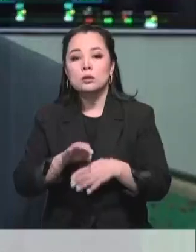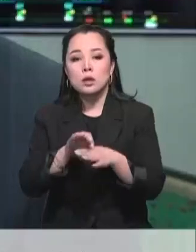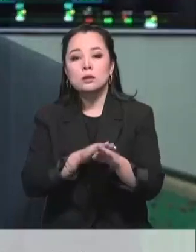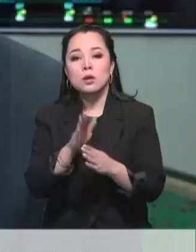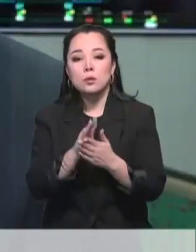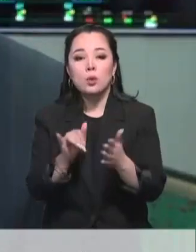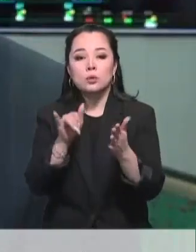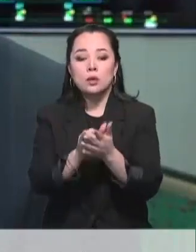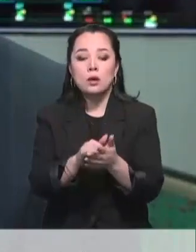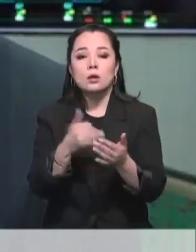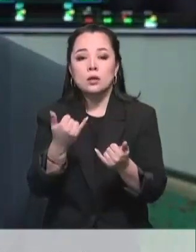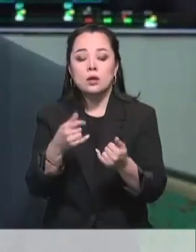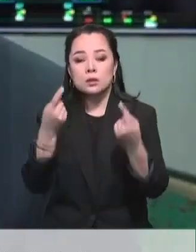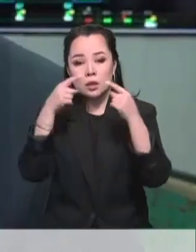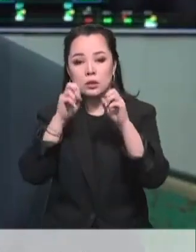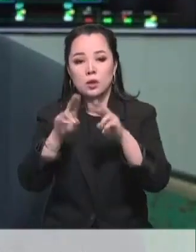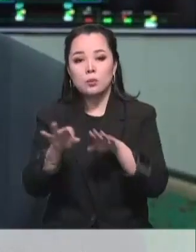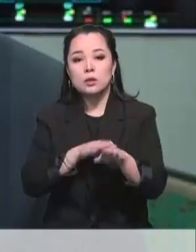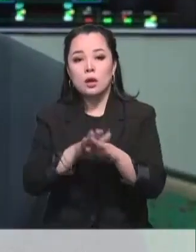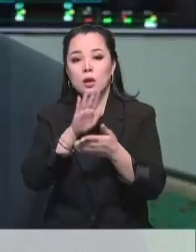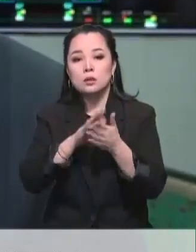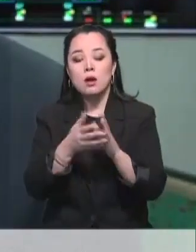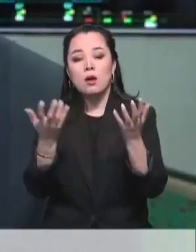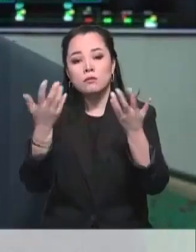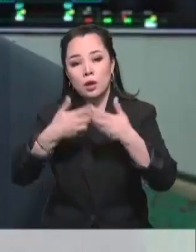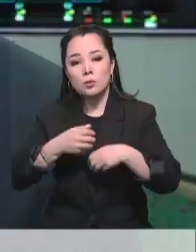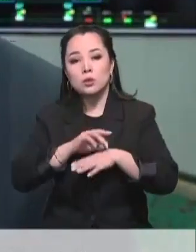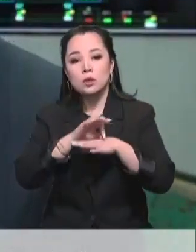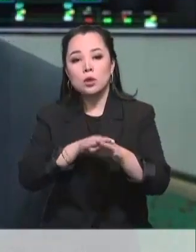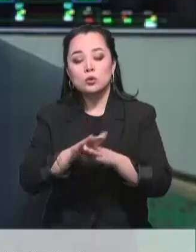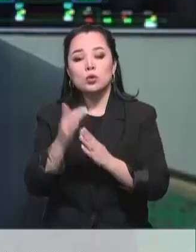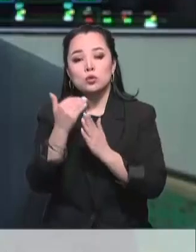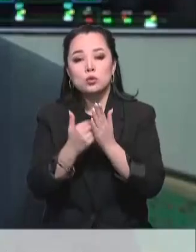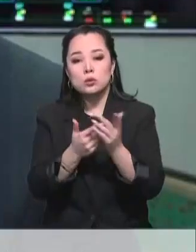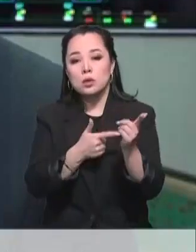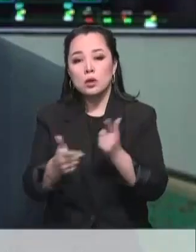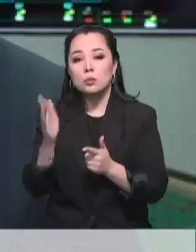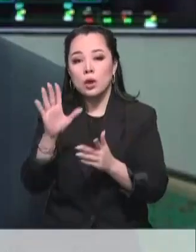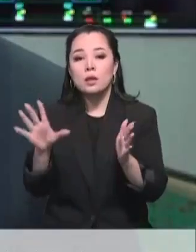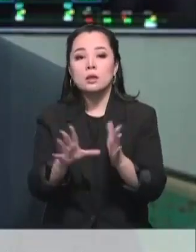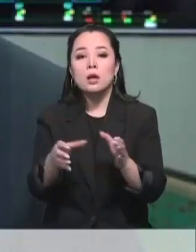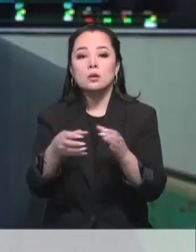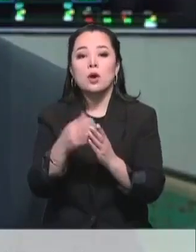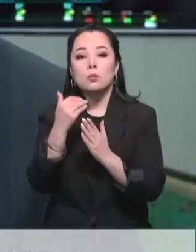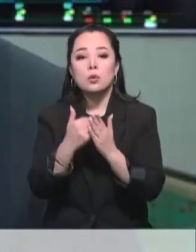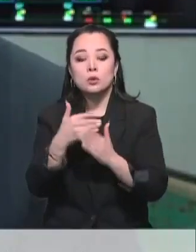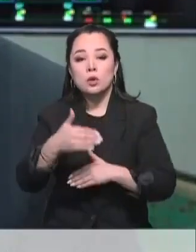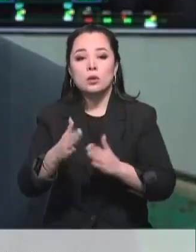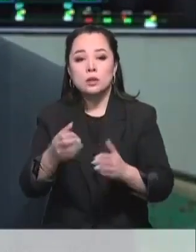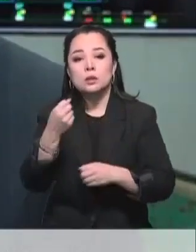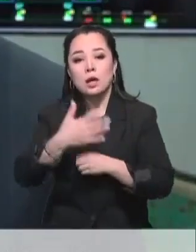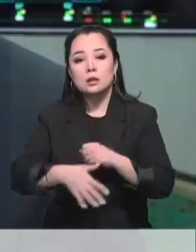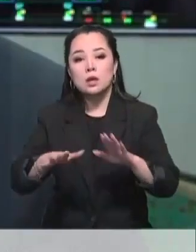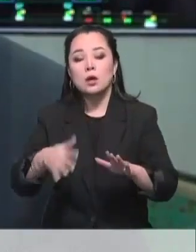Блокты басқару технологиялық процестерді басқарудың заманауи автоматтандырылған жүйесі арқылы жүзеге асады. Энергия блогын енгізу арқылы